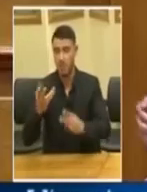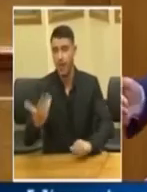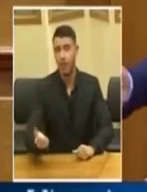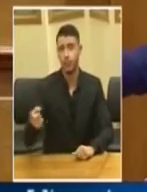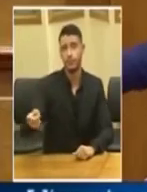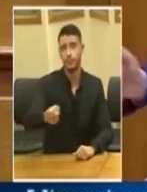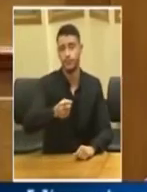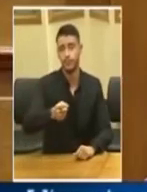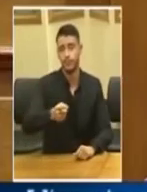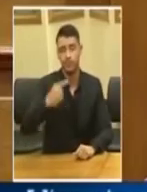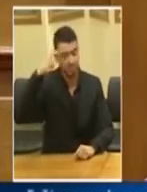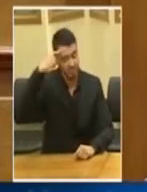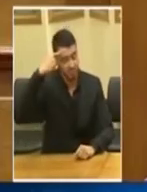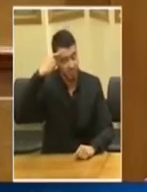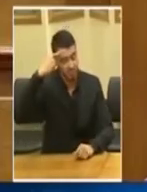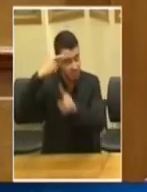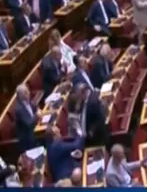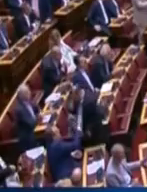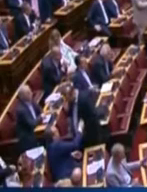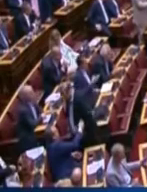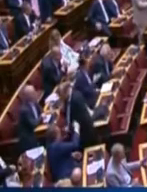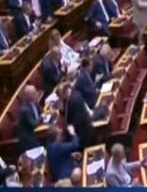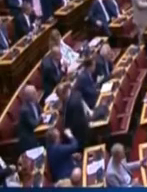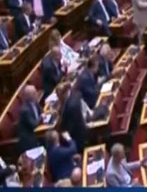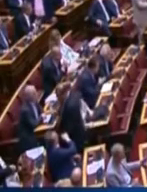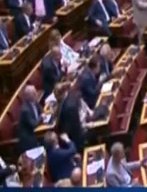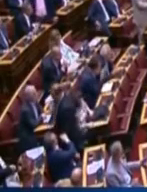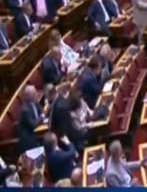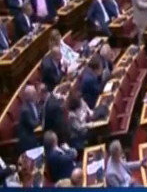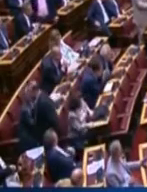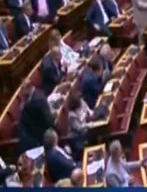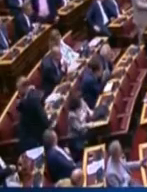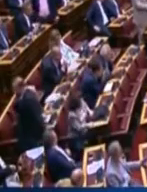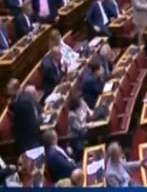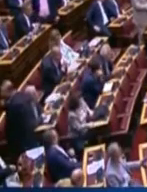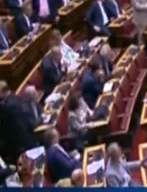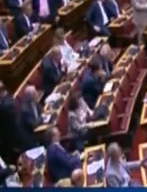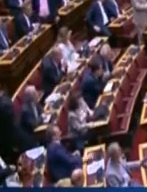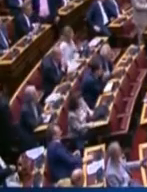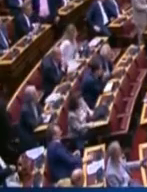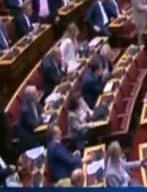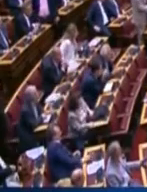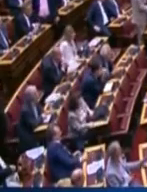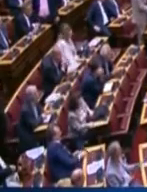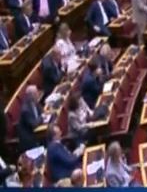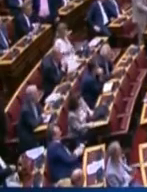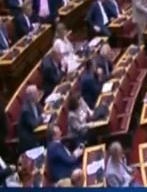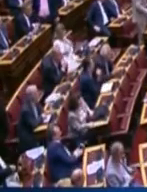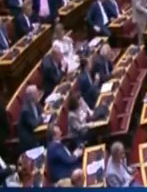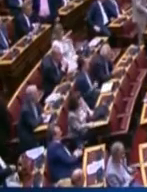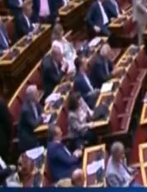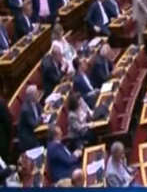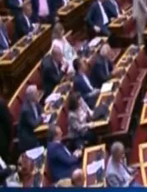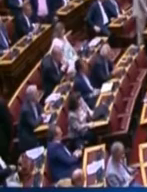οι μέρες θα μπορούσαν να χαρακτηριστούν ιστορικές, είπε ο Πρωθυπουργός Αλέξης Τσίπρας, αναφερόμενος στις εξελίξεις στην οικονομία και στη συμφωνία με